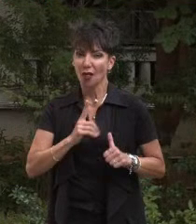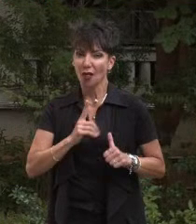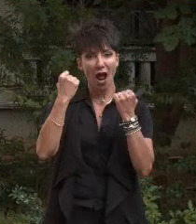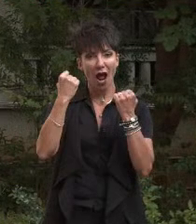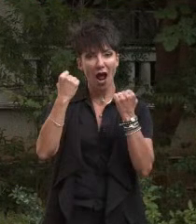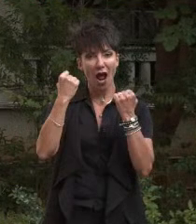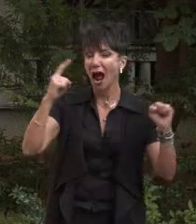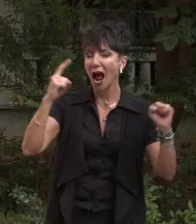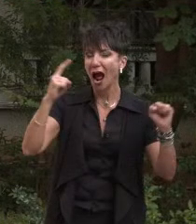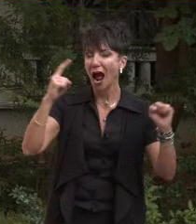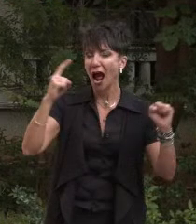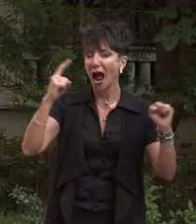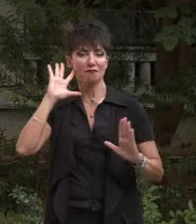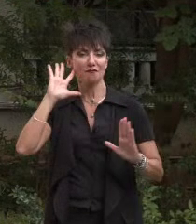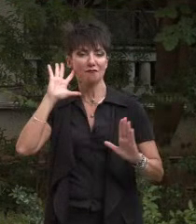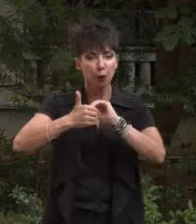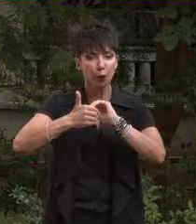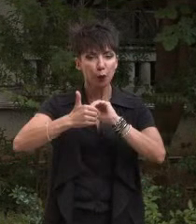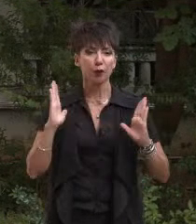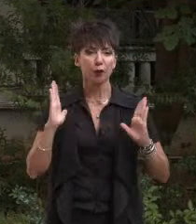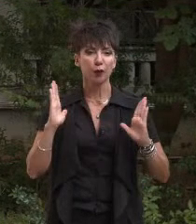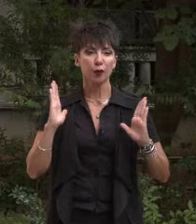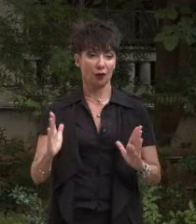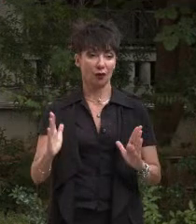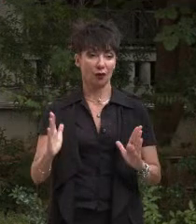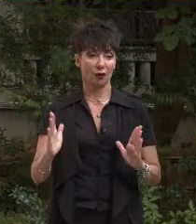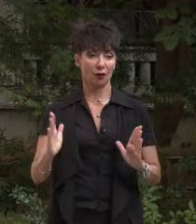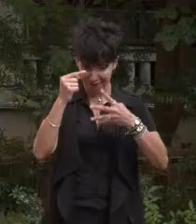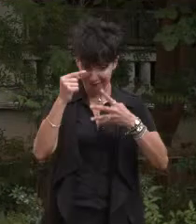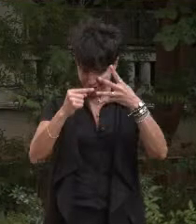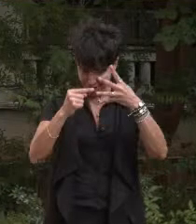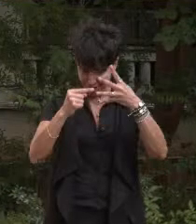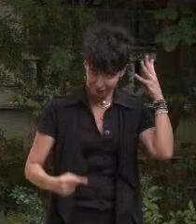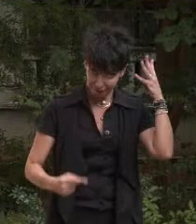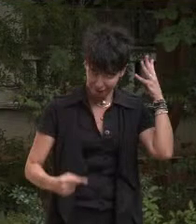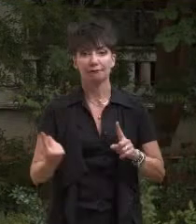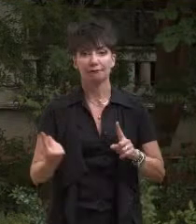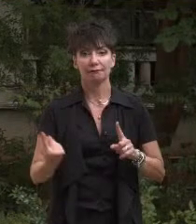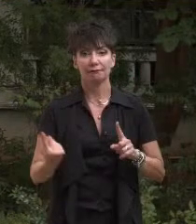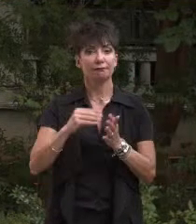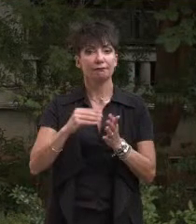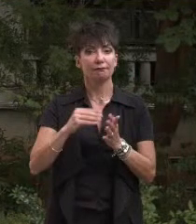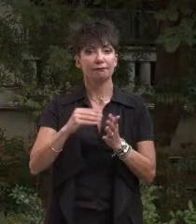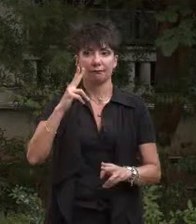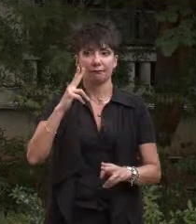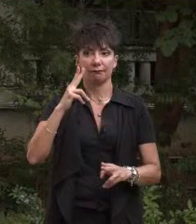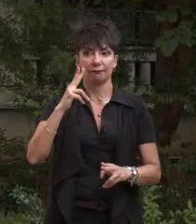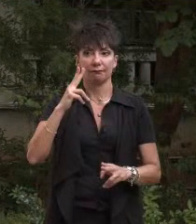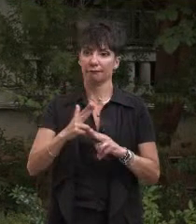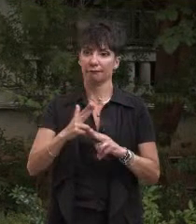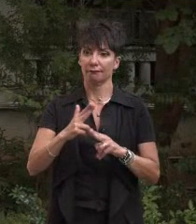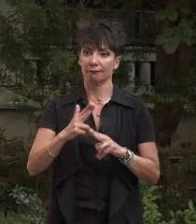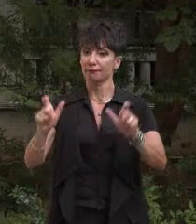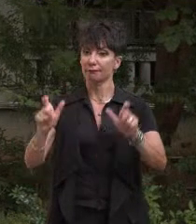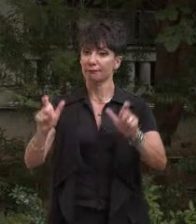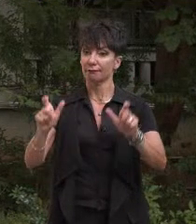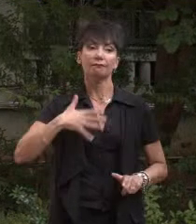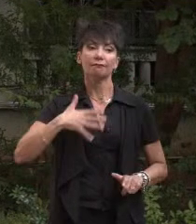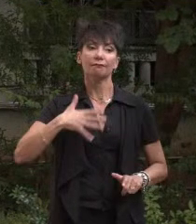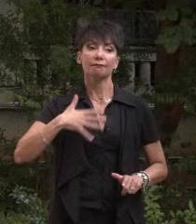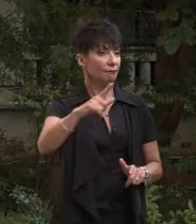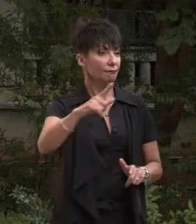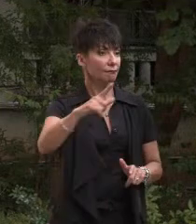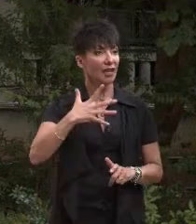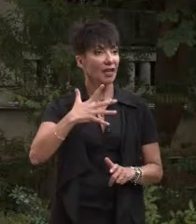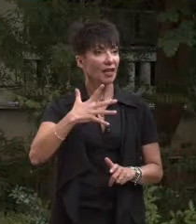της αμεροληψίας, της ουδετερότητας. Μαζί με αυτές τις αρχές όμως έχουμε μία την οποία αγαπητοί μαθητές πρέπει να μοιραστώ μαζί σας.